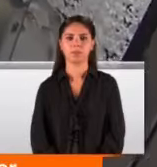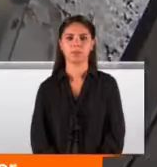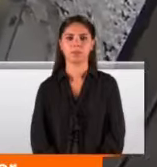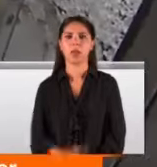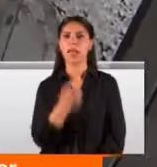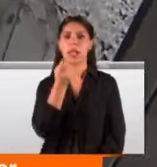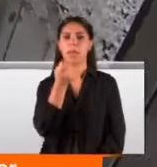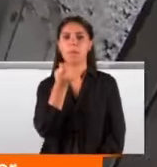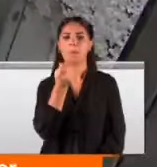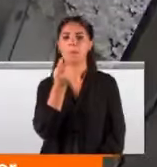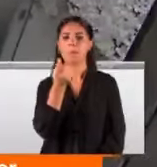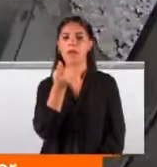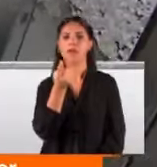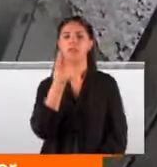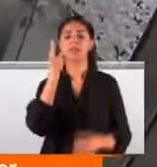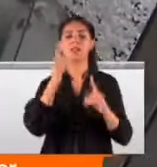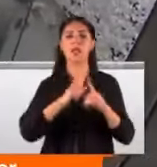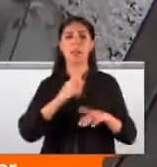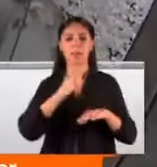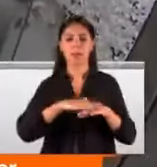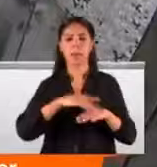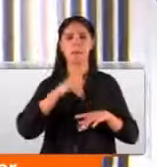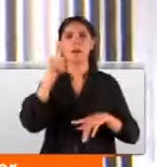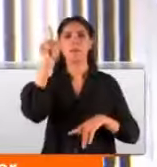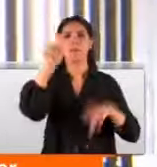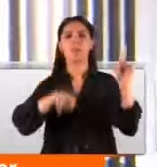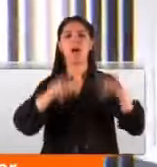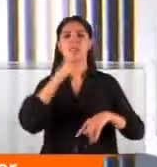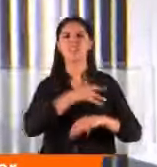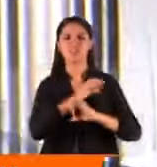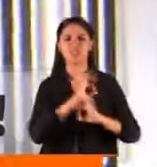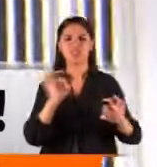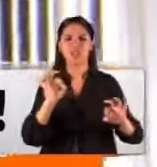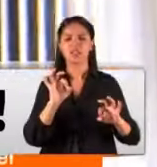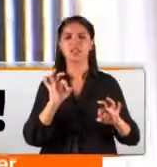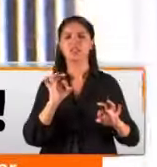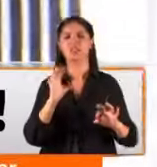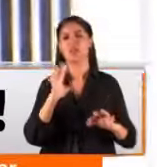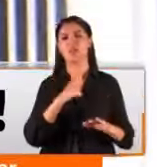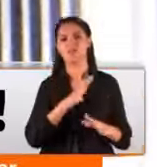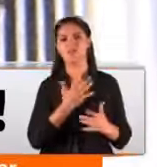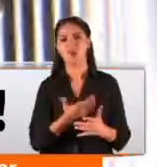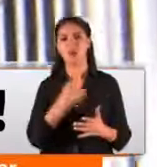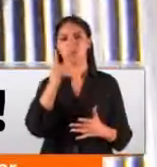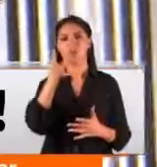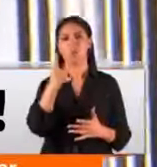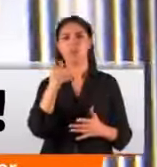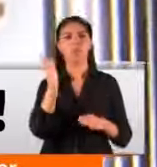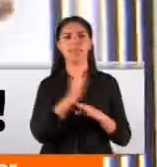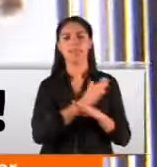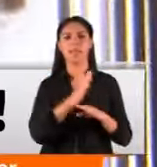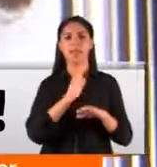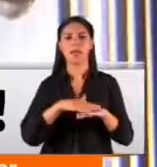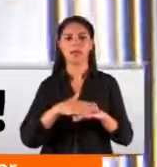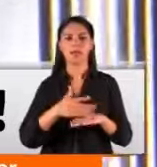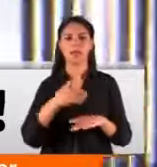Maliyet hesabı yapan vicdansızlar da etrafta kol geziyor. Niye köprüleme yapılıyor? Köprüleme çok cüzi, yani montaj